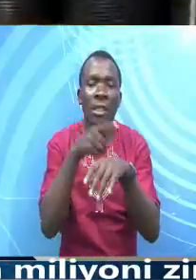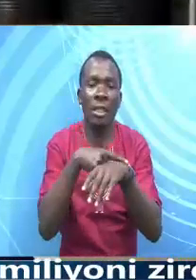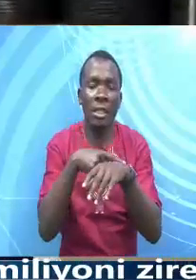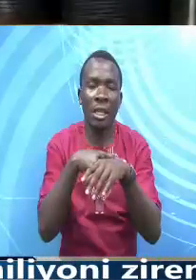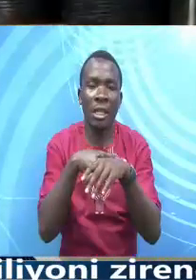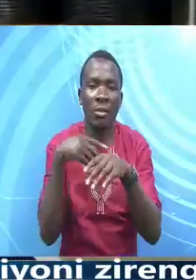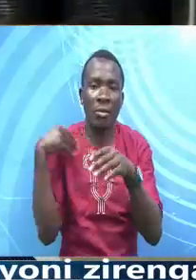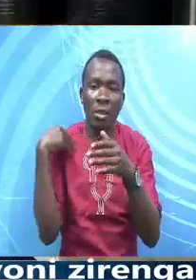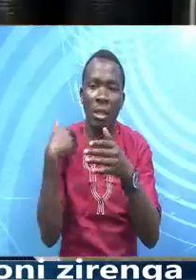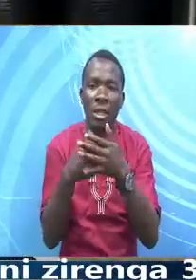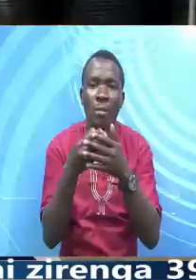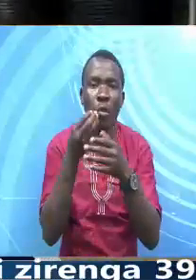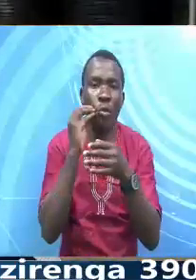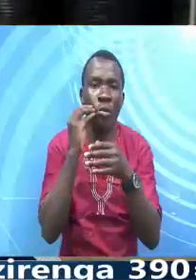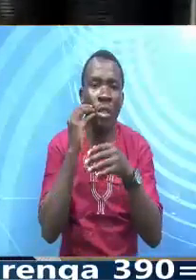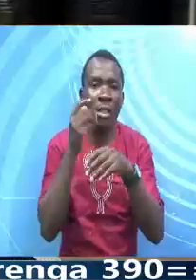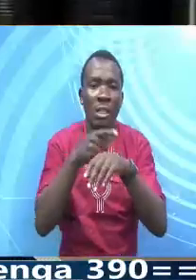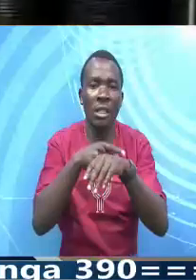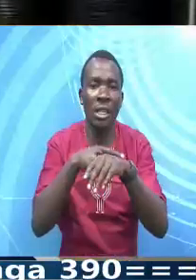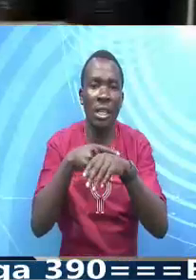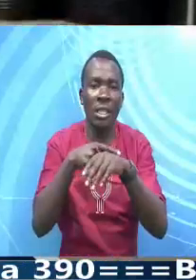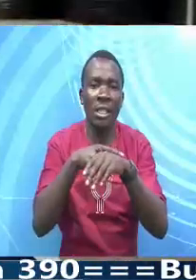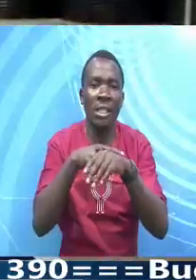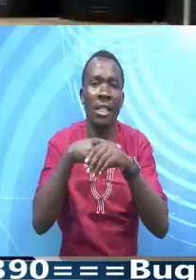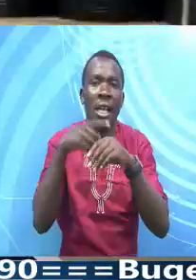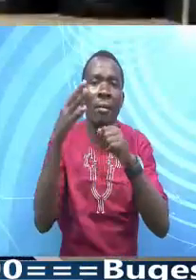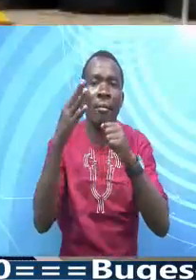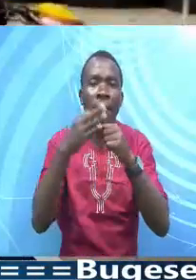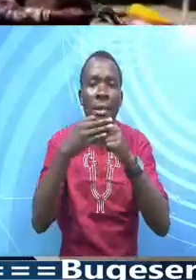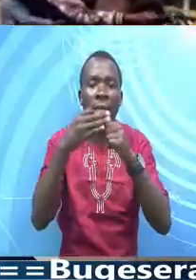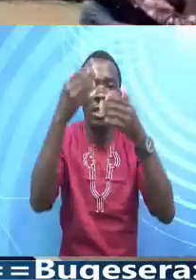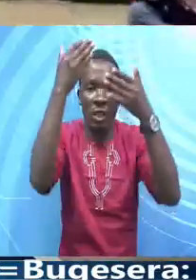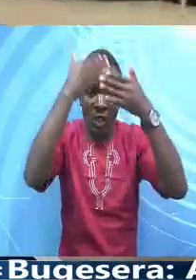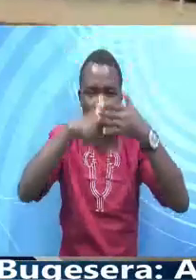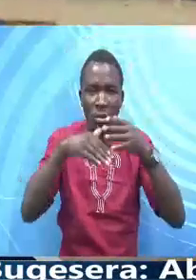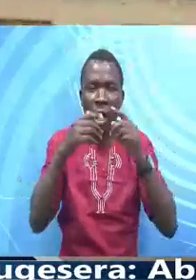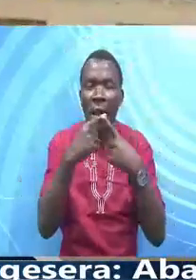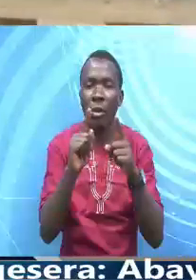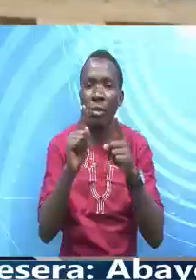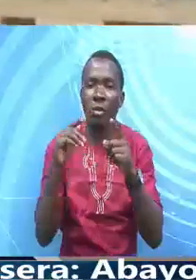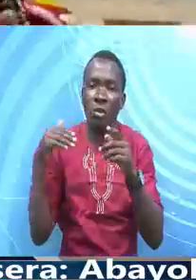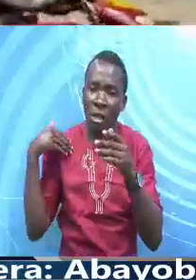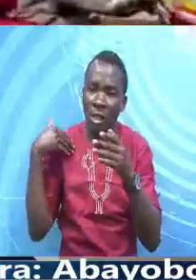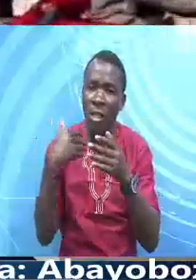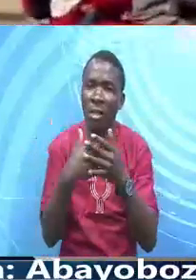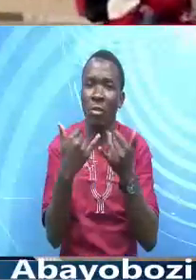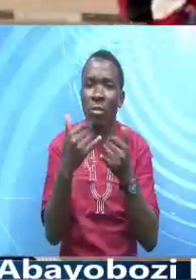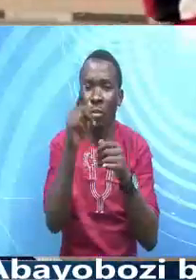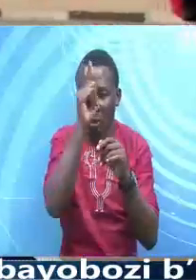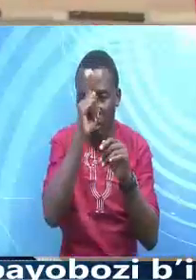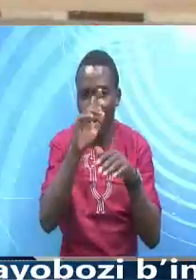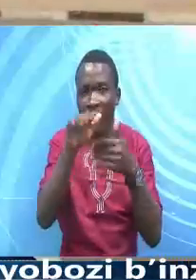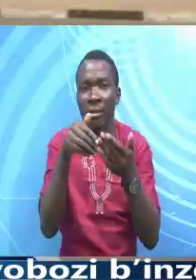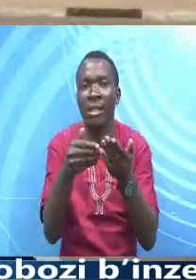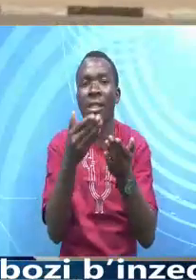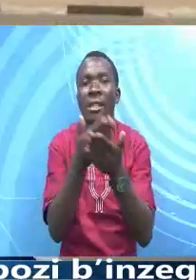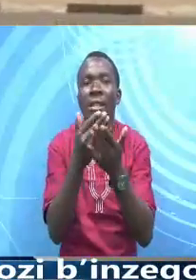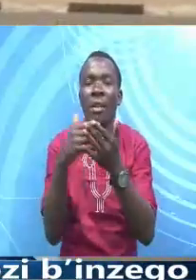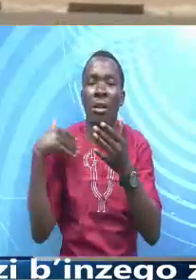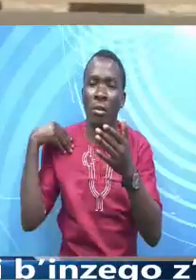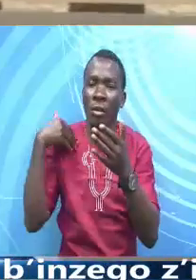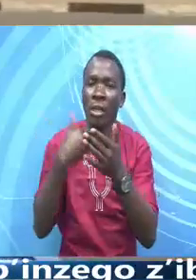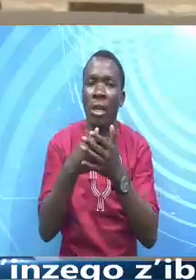rugo byari isaha y'isambiri z'umugoroba, ariko kugeza kuri ubu buri muturage wese arasabwa kuba yageze mu rugo ku isaha